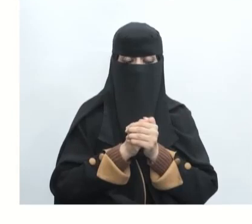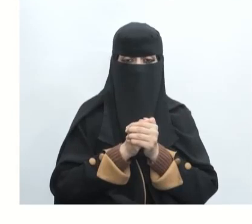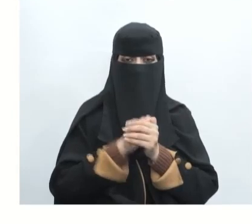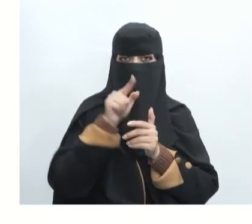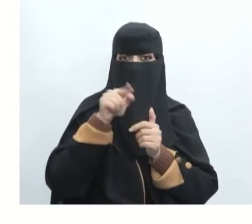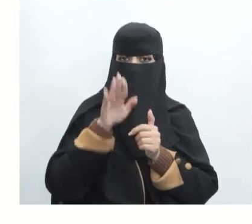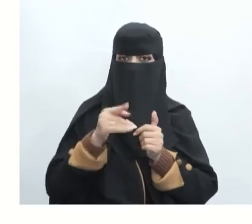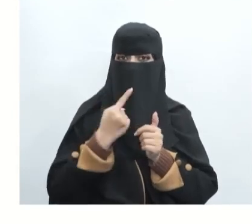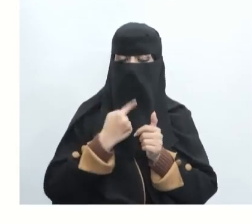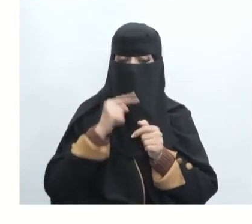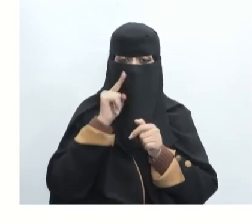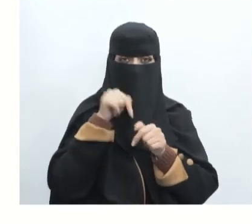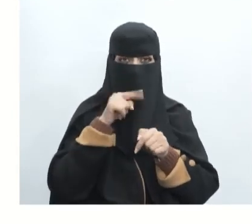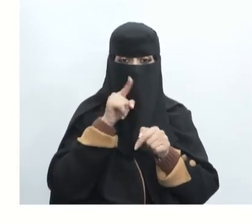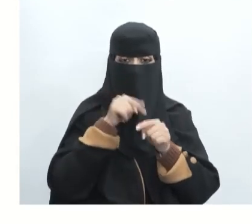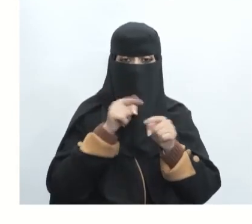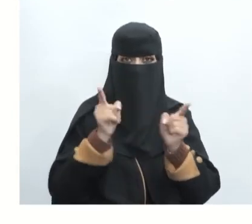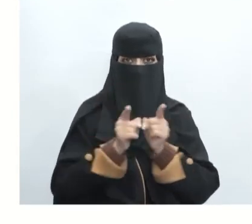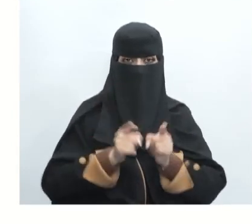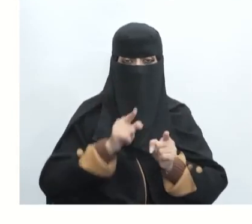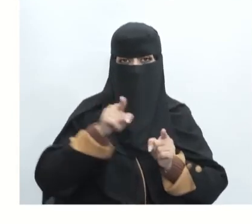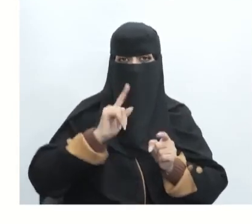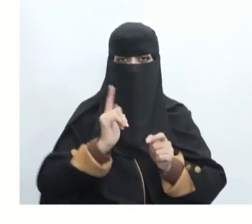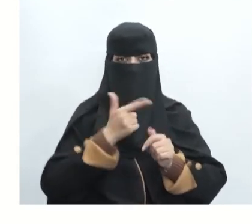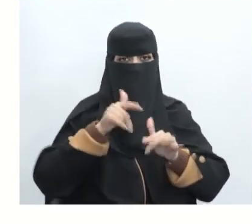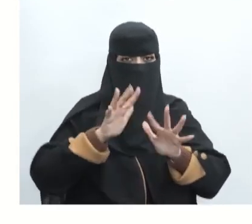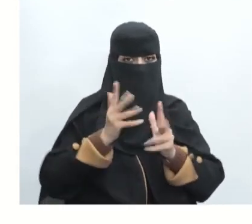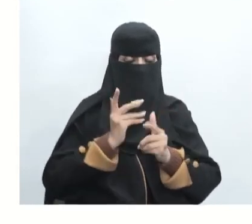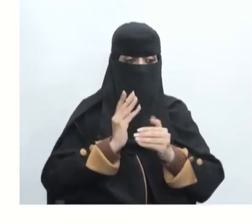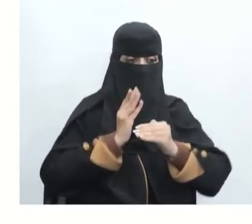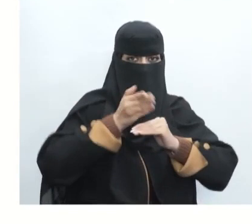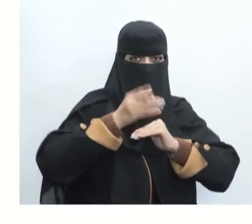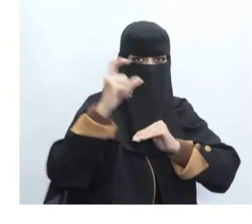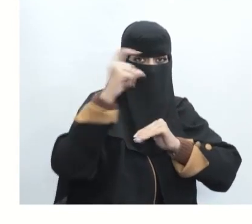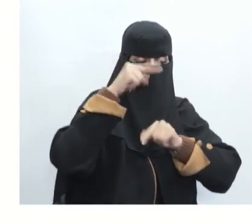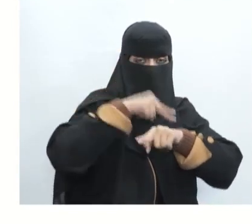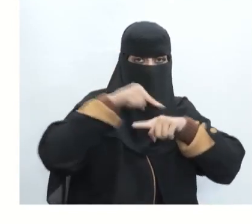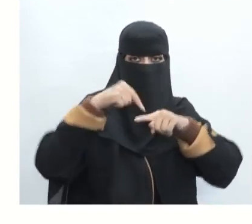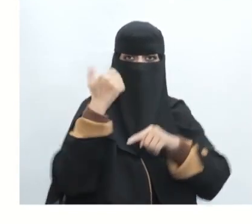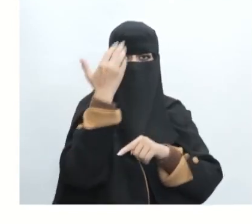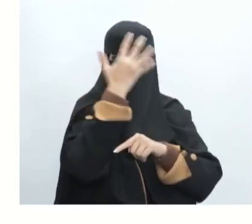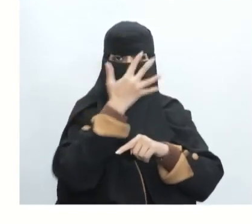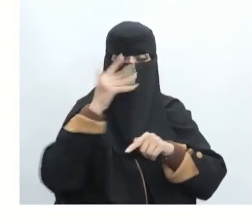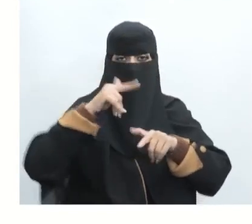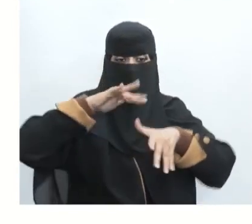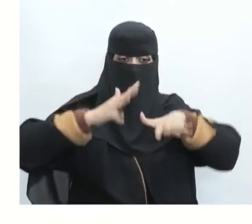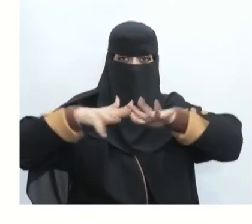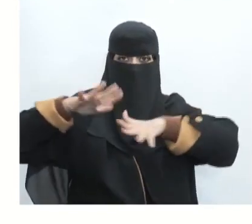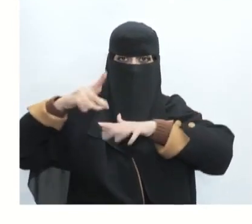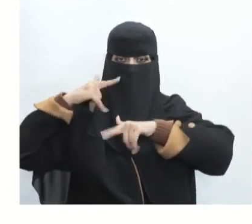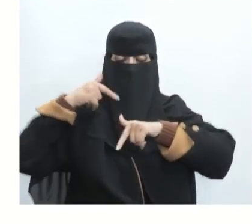اريد ابناء وبنات الطلاب ان تحددوا لي كيف دخل الاسلام الى افريقيا بحرا